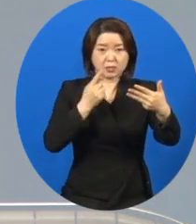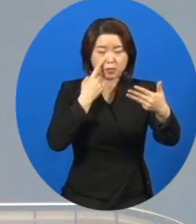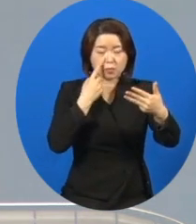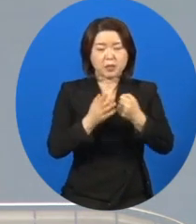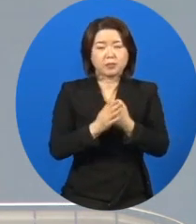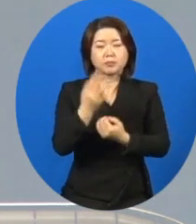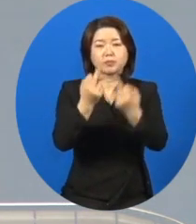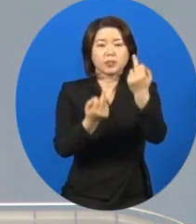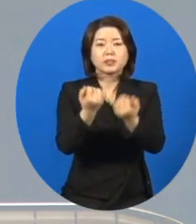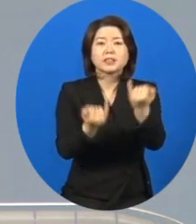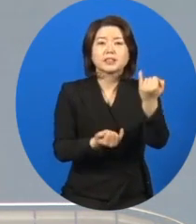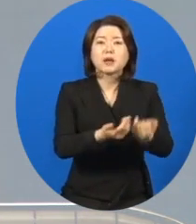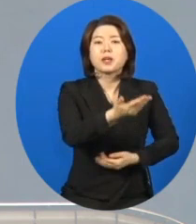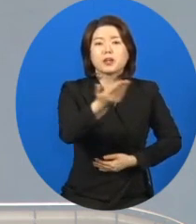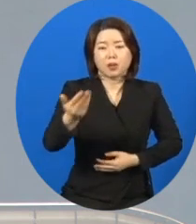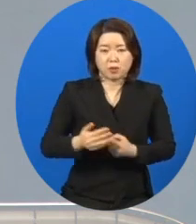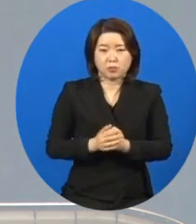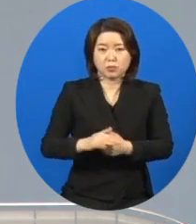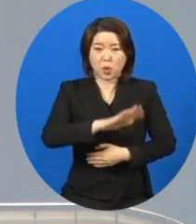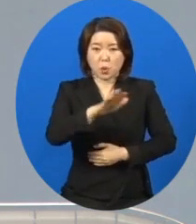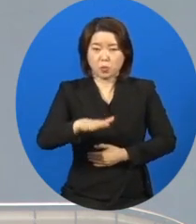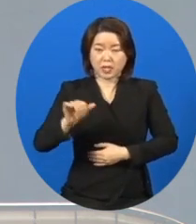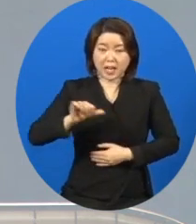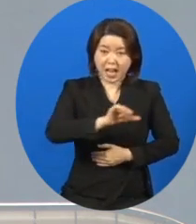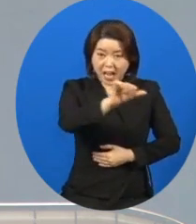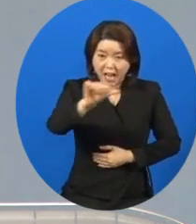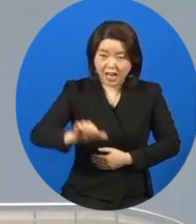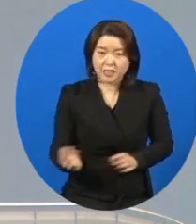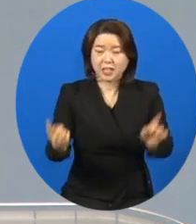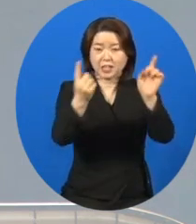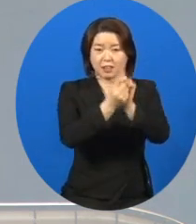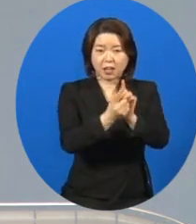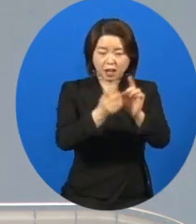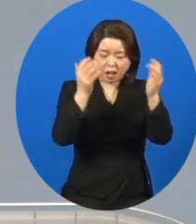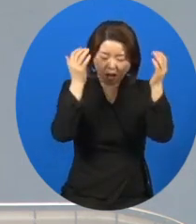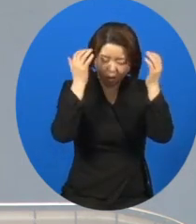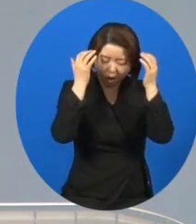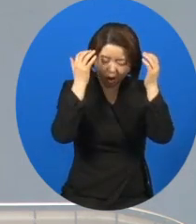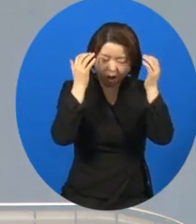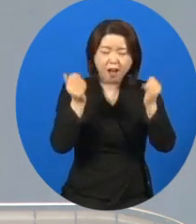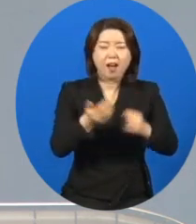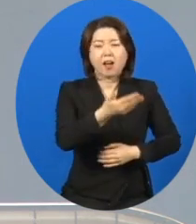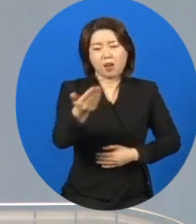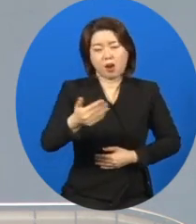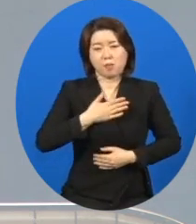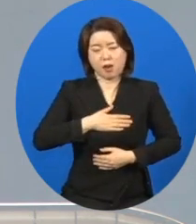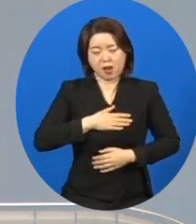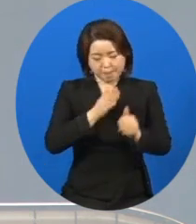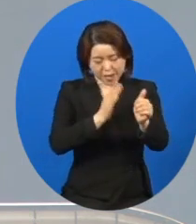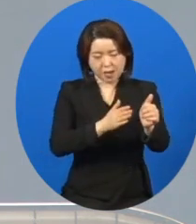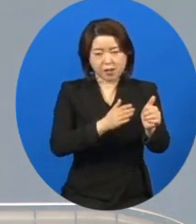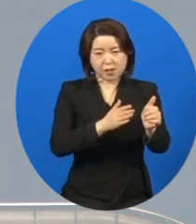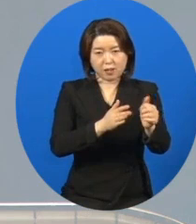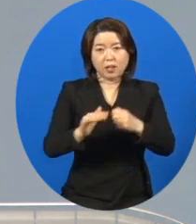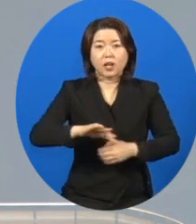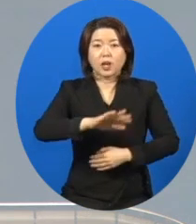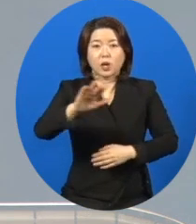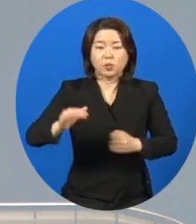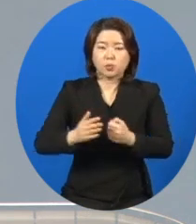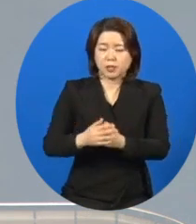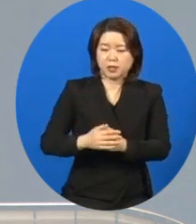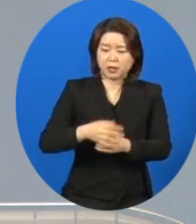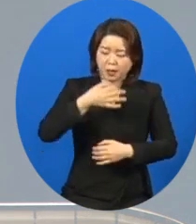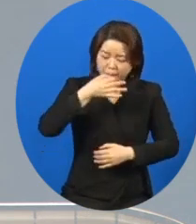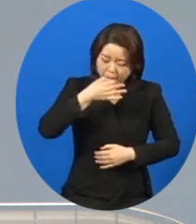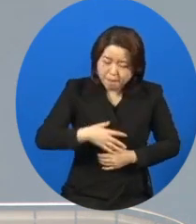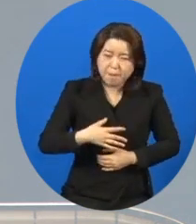자매 여러분, 우리가 아시아에서 당한 환난을 여러분이 알기를 바랍니다. 우리는 힘의